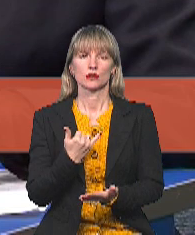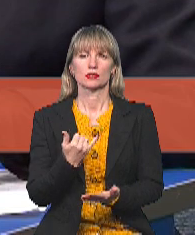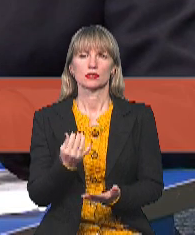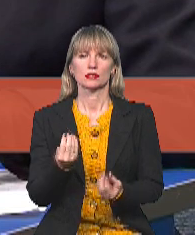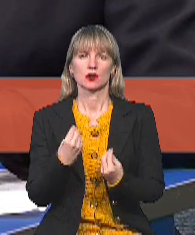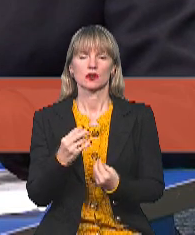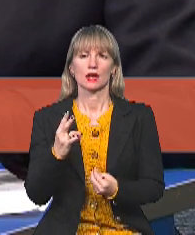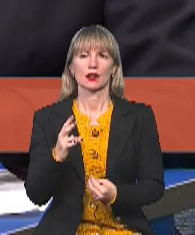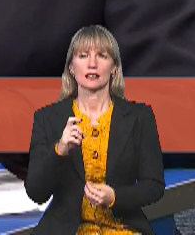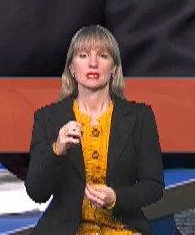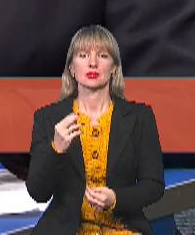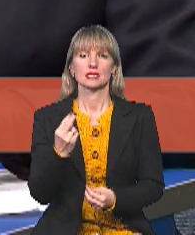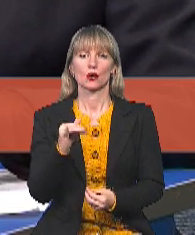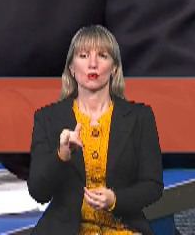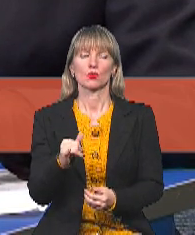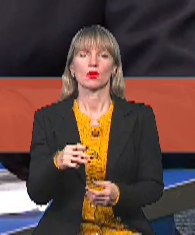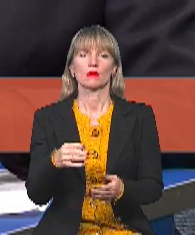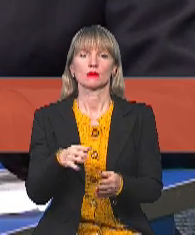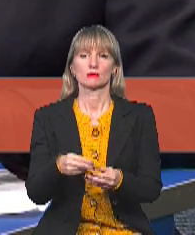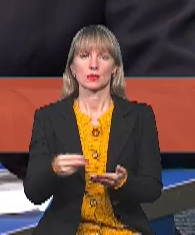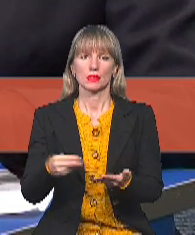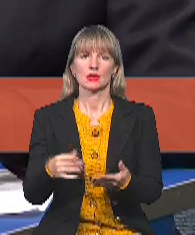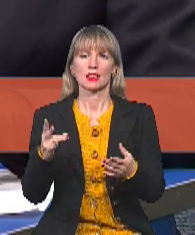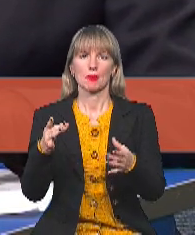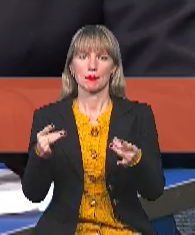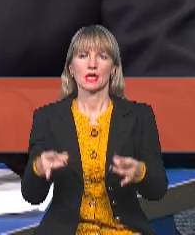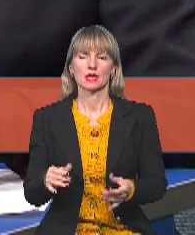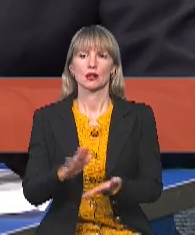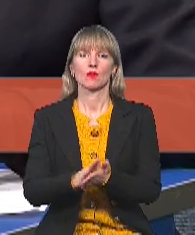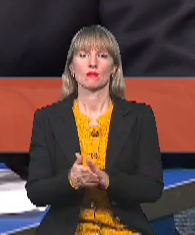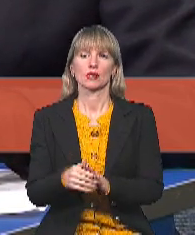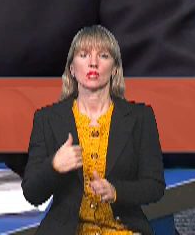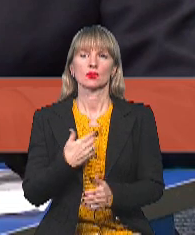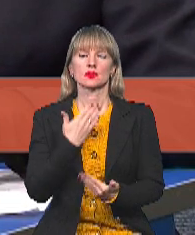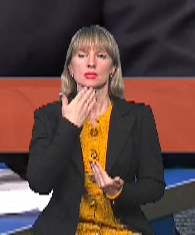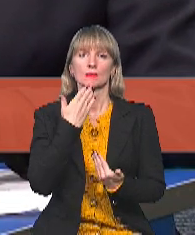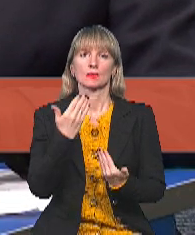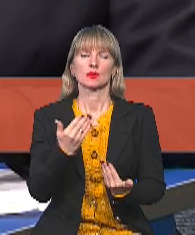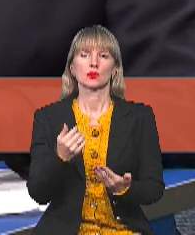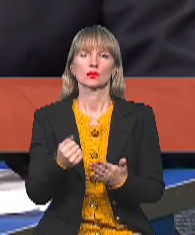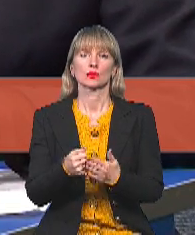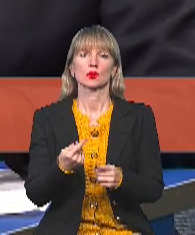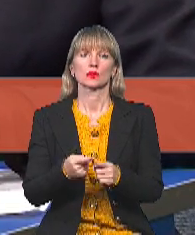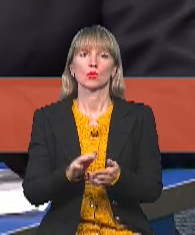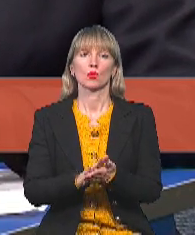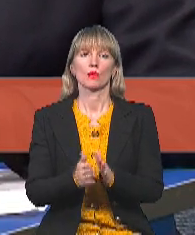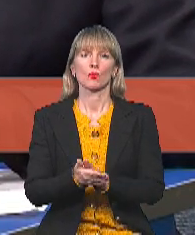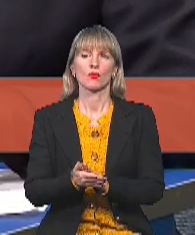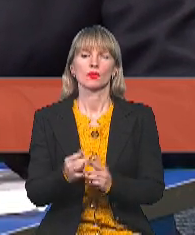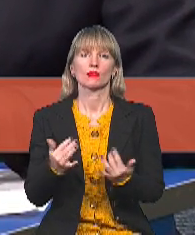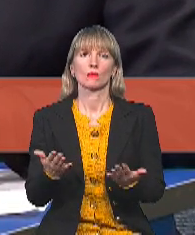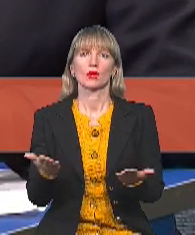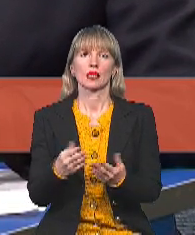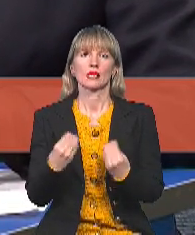видвигають НСЗУ, заключити на определенные пакеты договора. Ну, я саме хотіла запитати щодо цих умов і вимог,